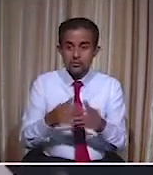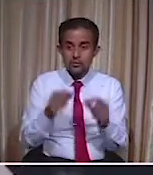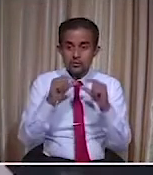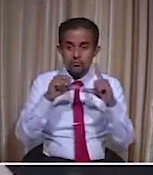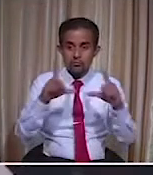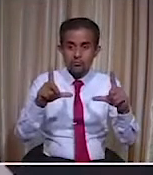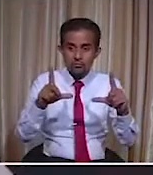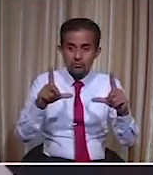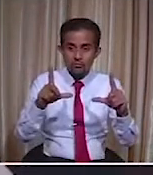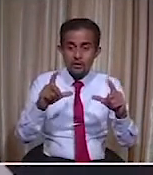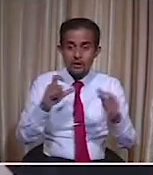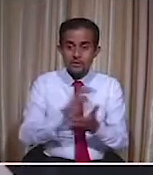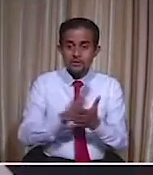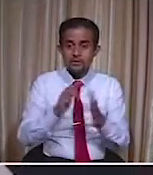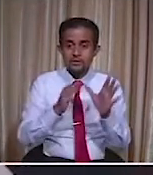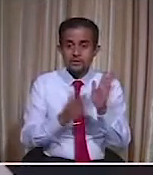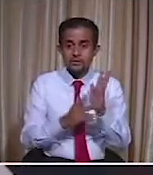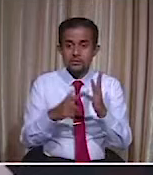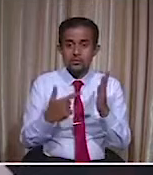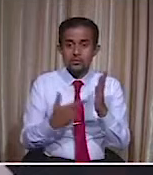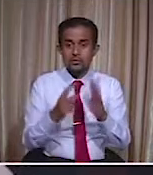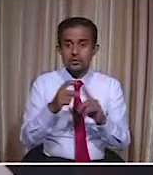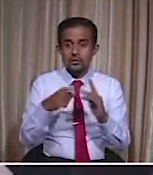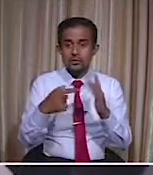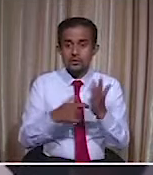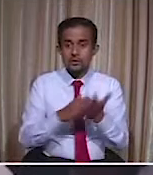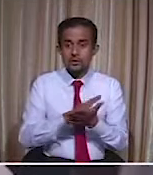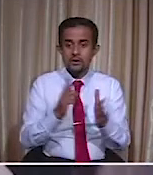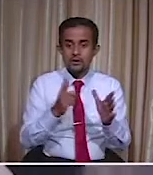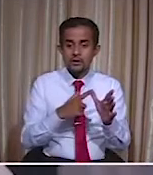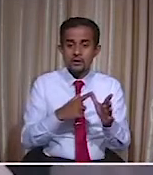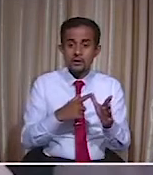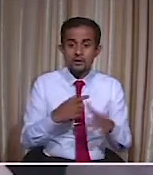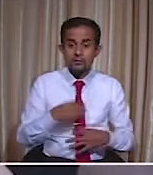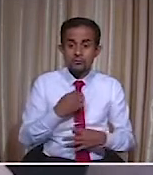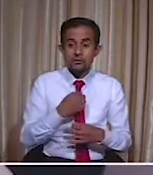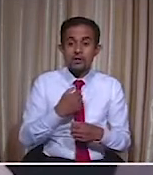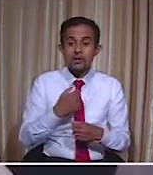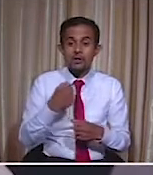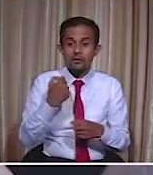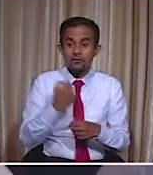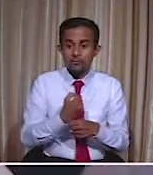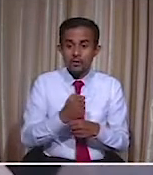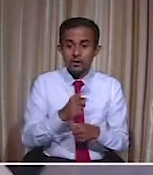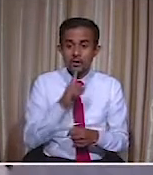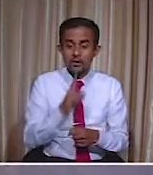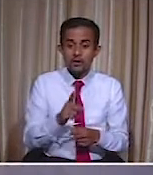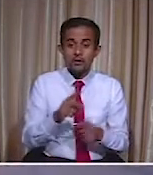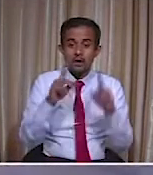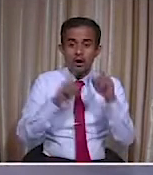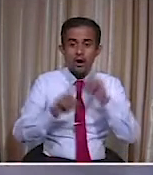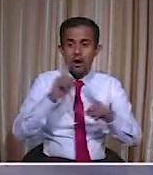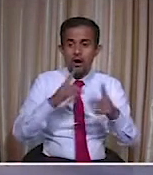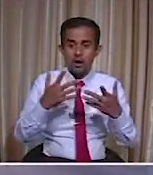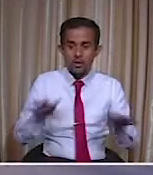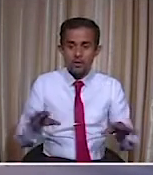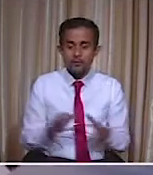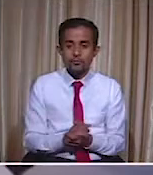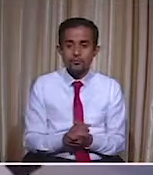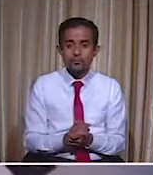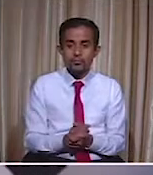තුළ චමුදිත සමරවික්‍රම සමග විශේෂඥ ශල්‍ය වෛද්‍ය රනිල් ජයසේන මහත්මයා පවත්වපු සාකච්ඡාවයිද කියන එක නිසා මේ